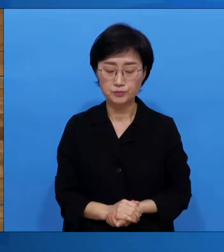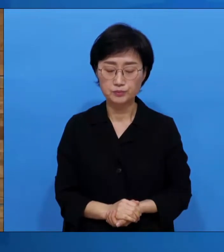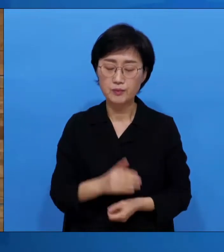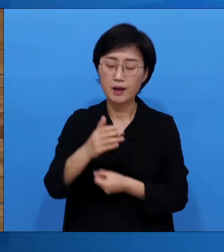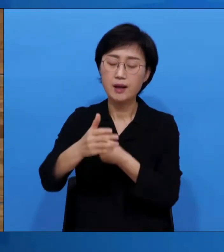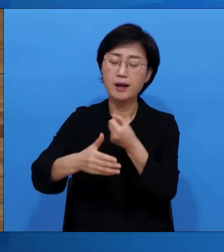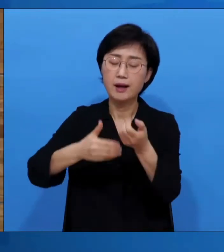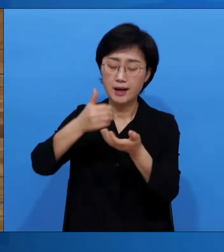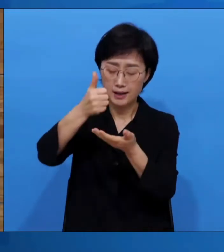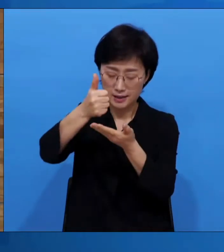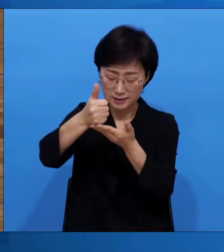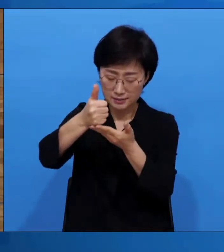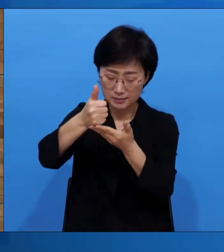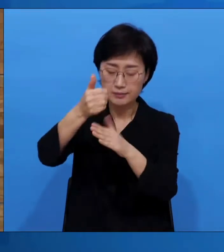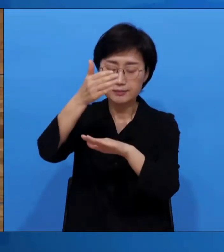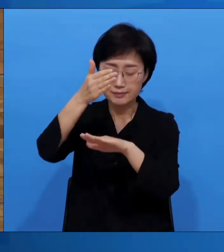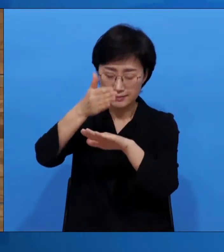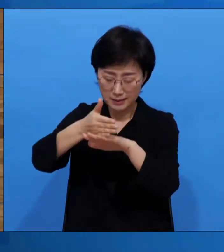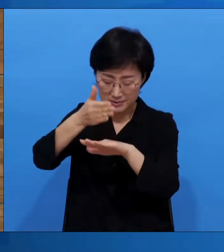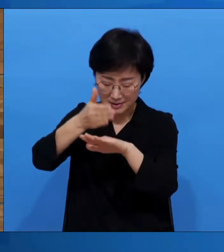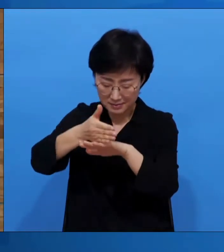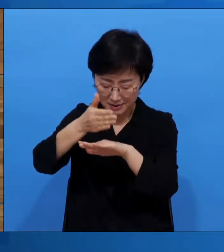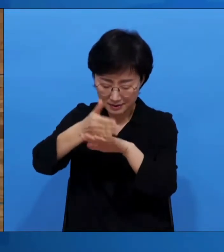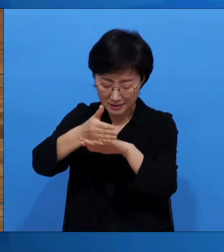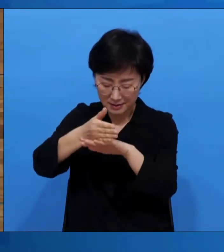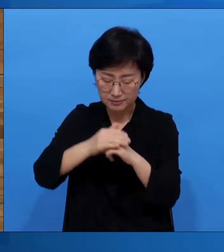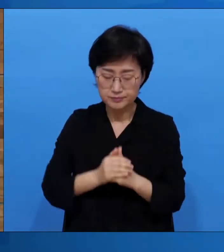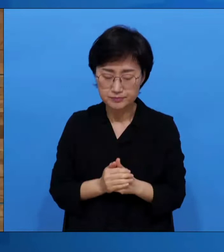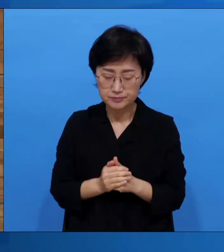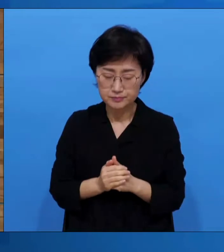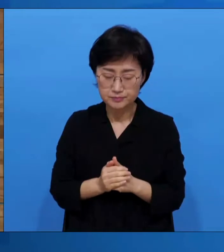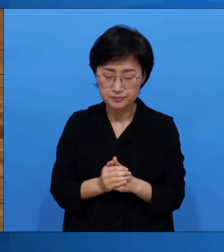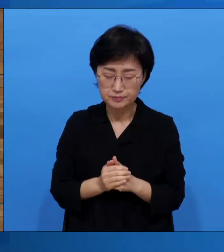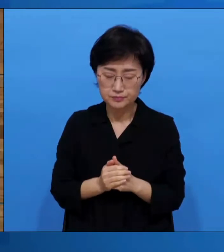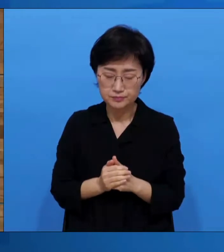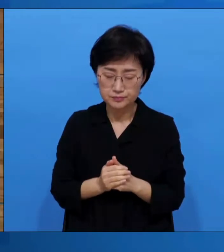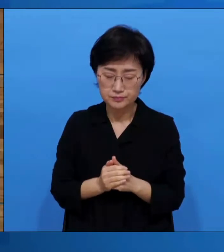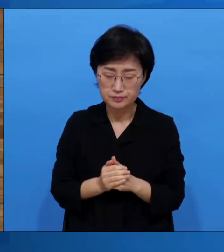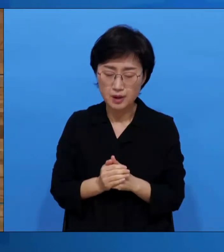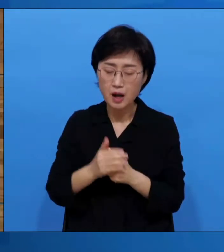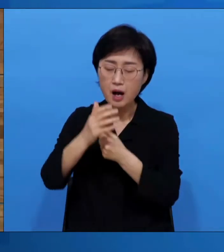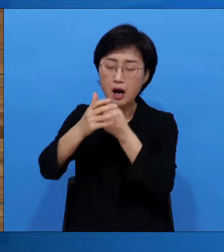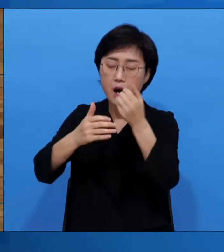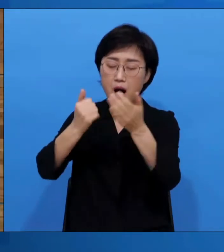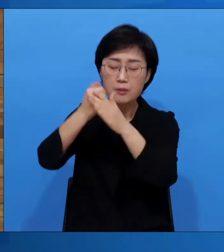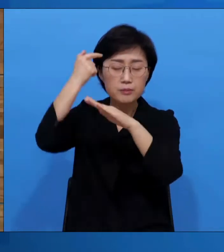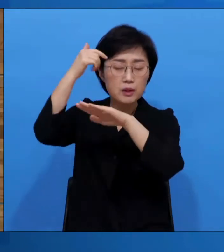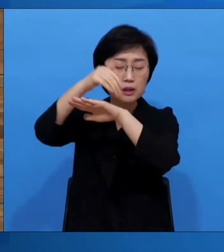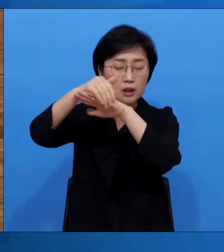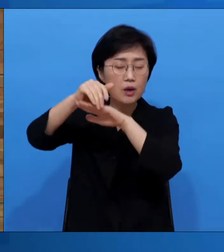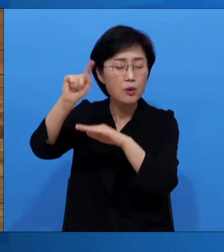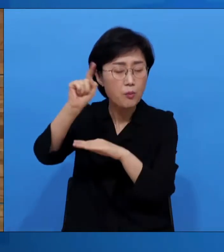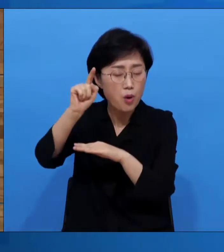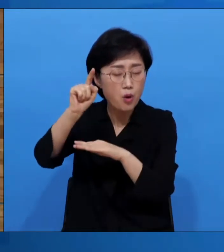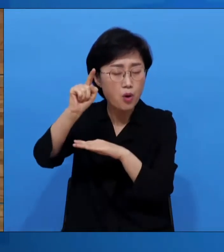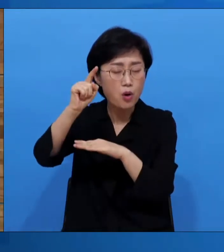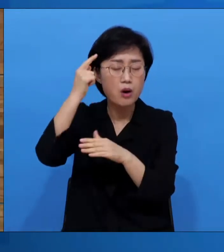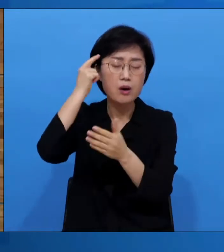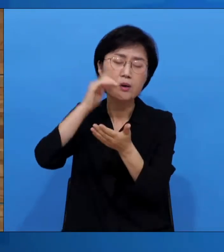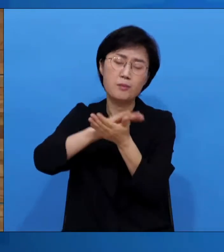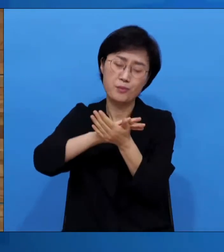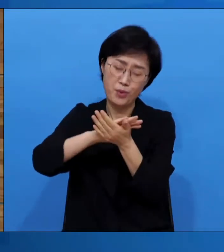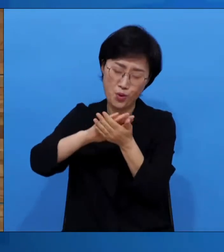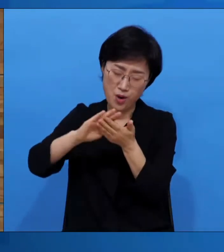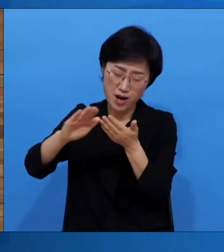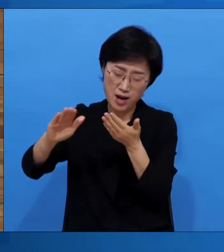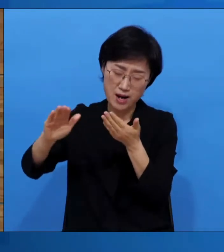하나님께 감사드립니다. God, we thank you. 우리를 향한 하나님의 계획이 평안이요 미래와 희망이라고 말씀